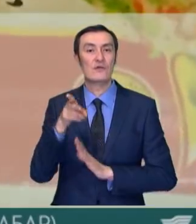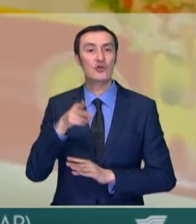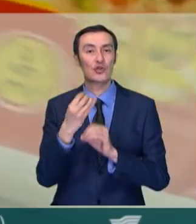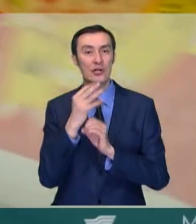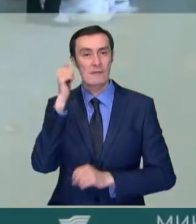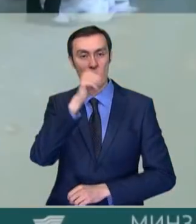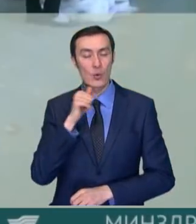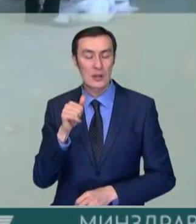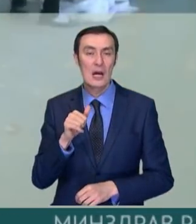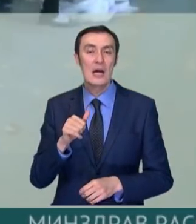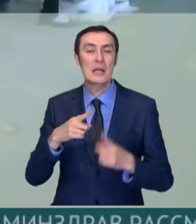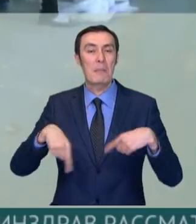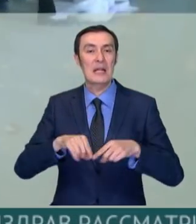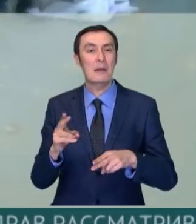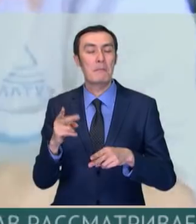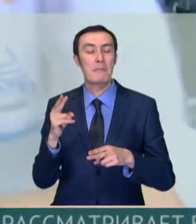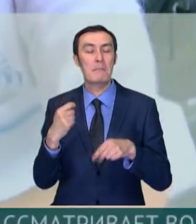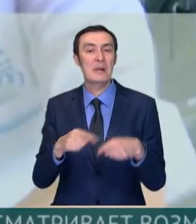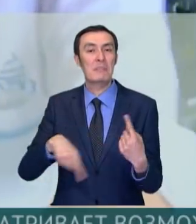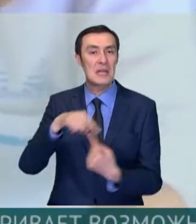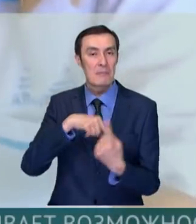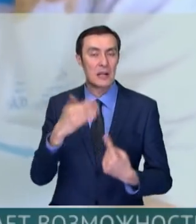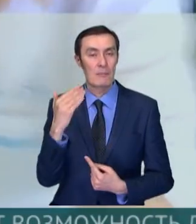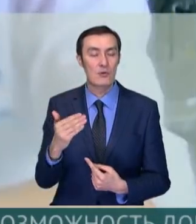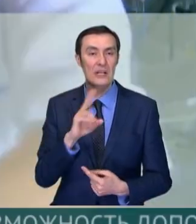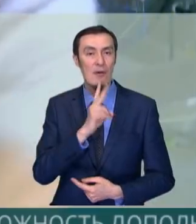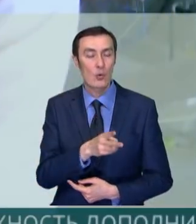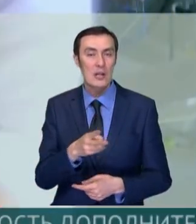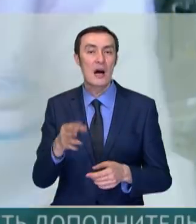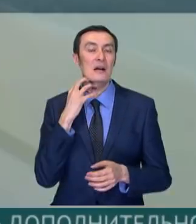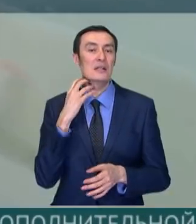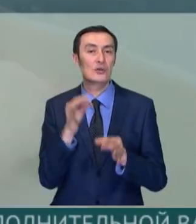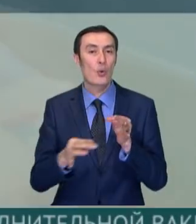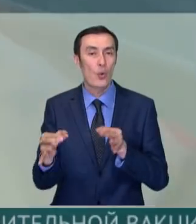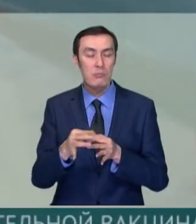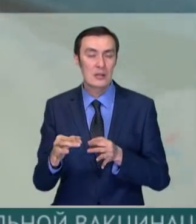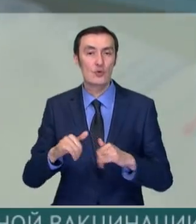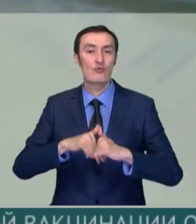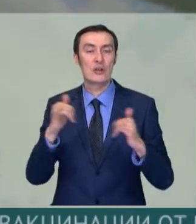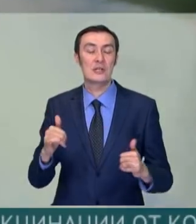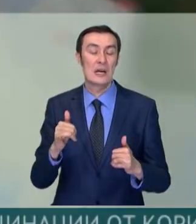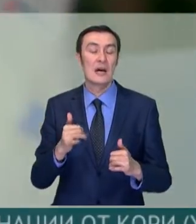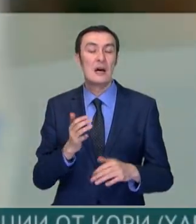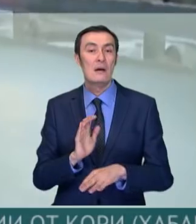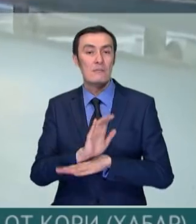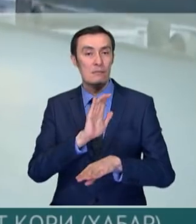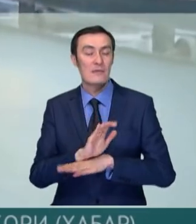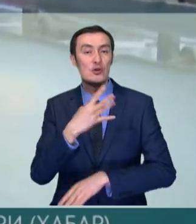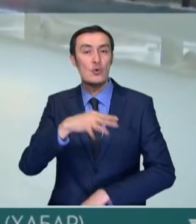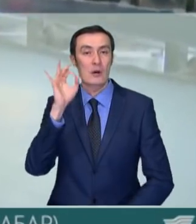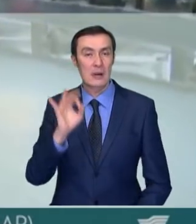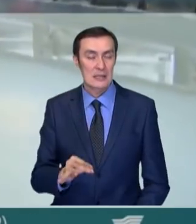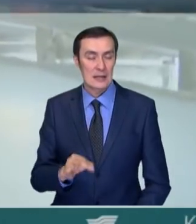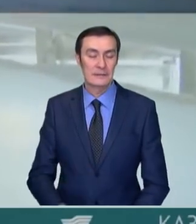компетенции региональной палаты предпринимателей. По ее данным, за 2 года в Приорале число экспортеров различной продукции выросло на